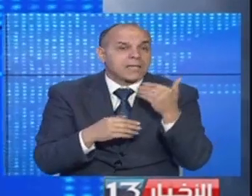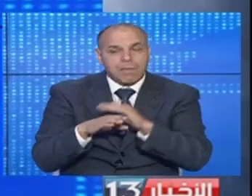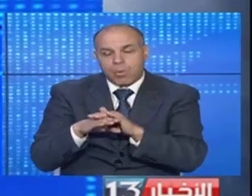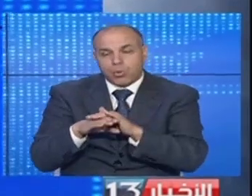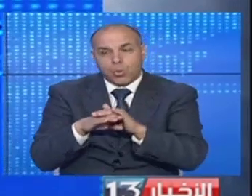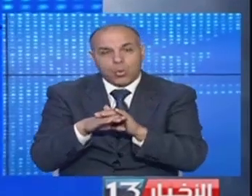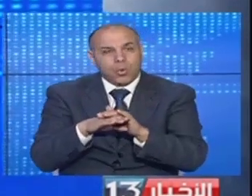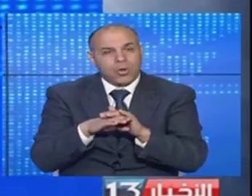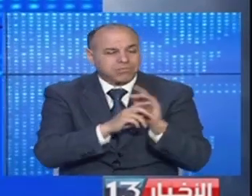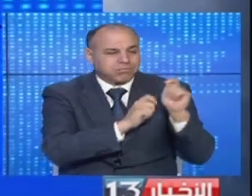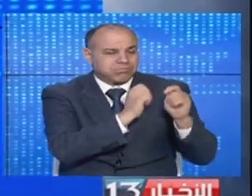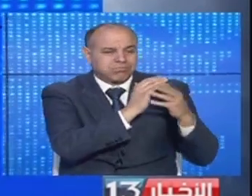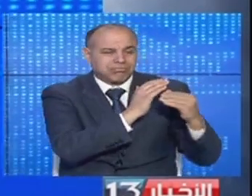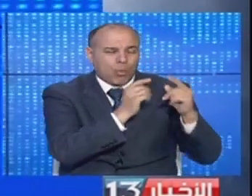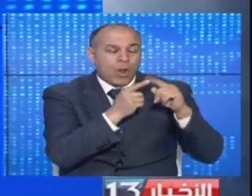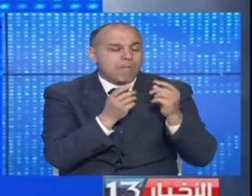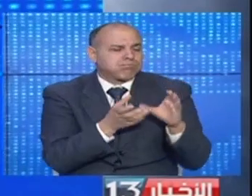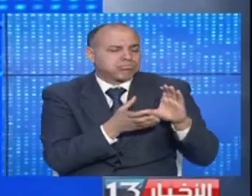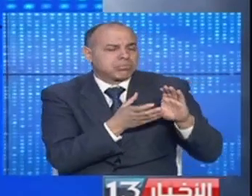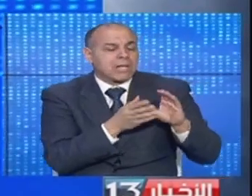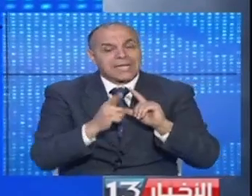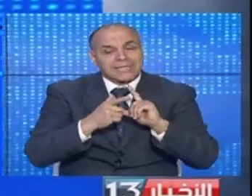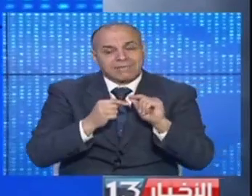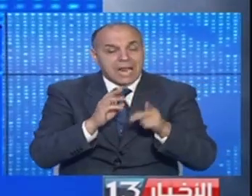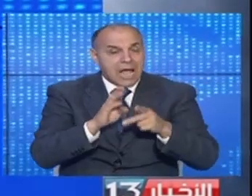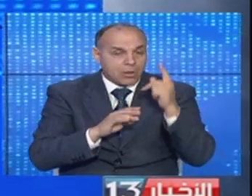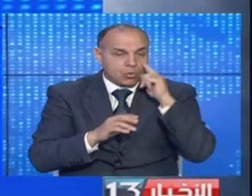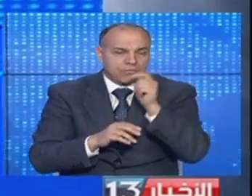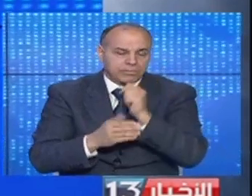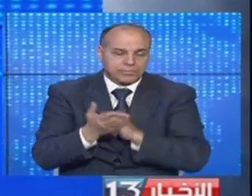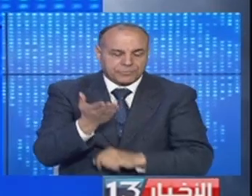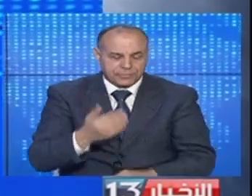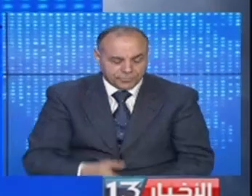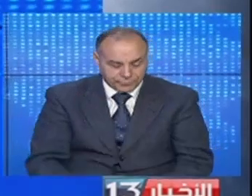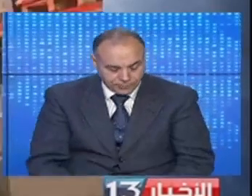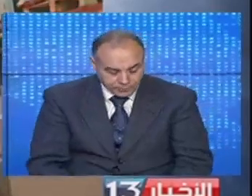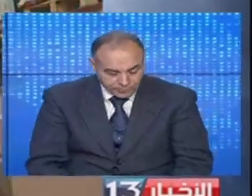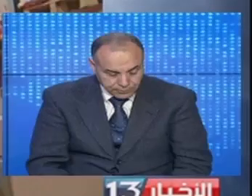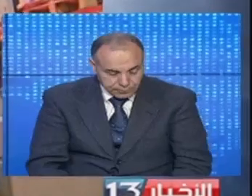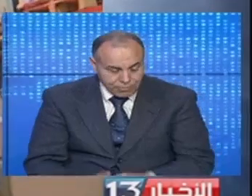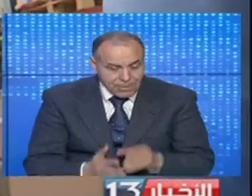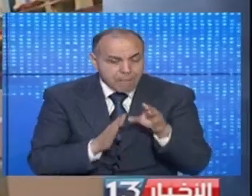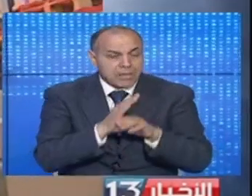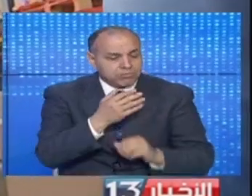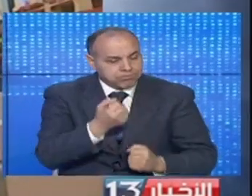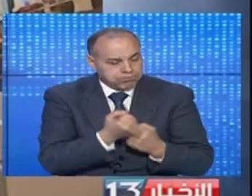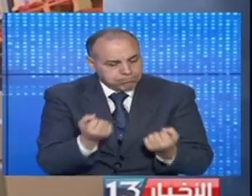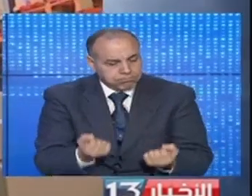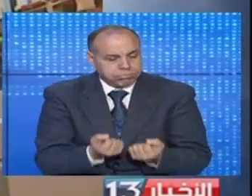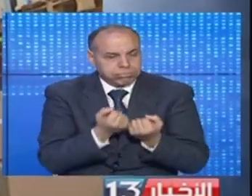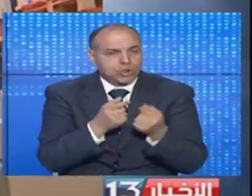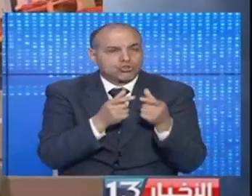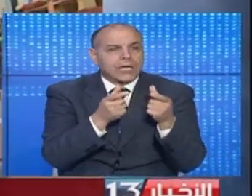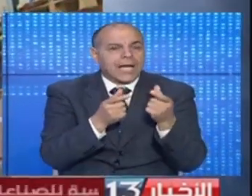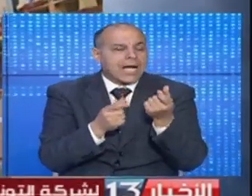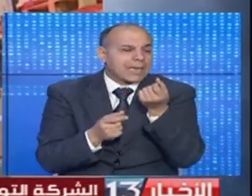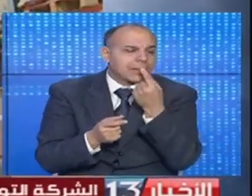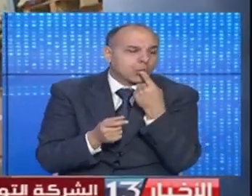بديون المتراكمه مزيد من التفاصيل في هذا المقال خطه انقاذ انطلقت فيها الشركه التونسيه